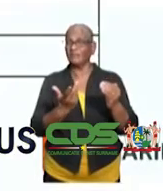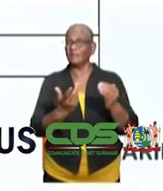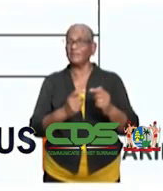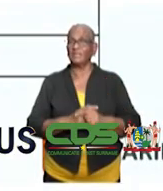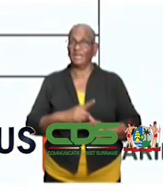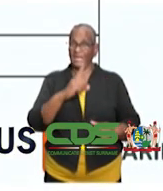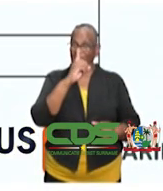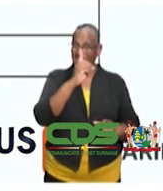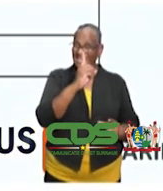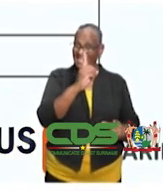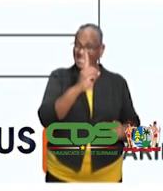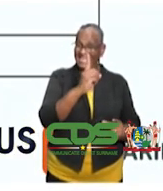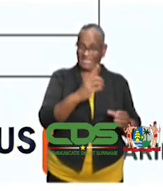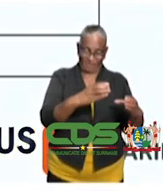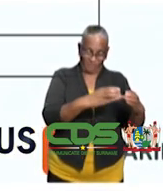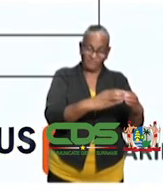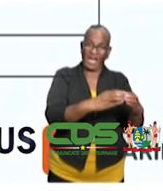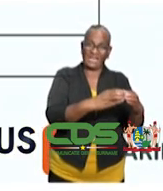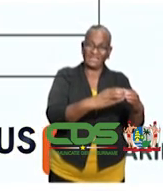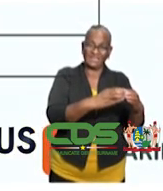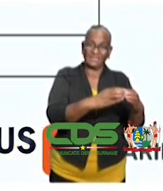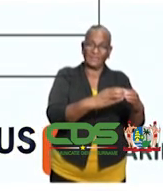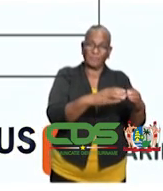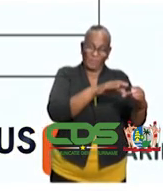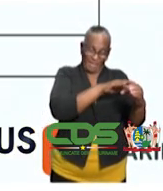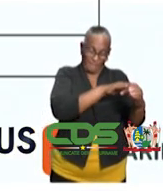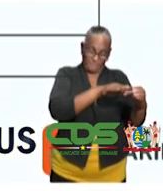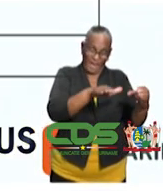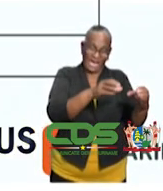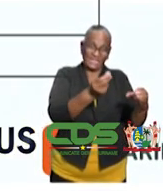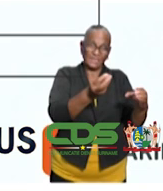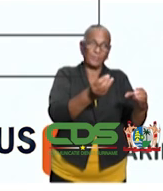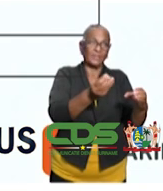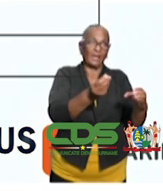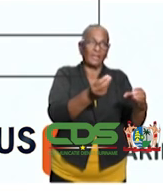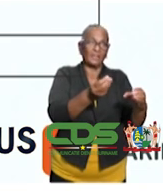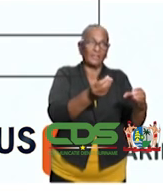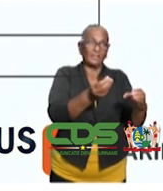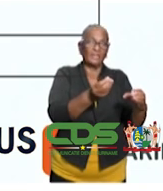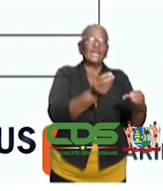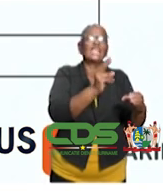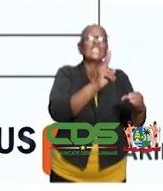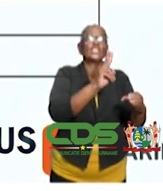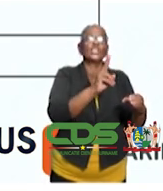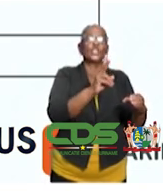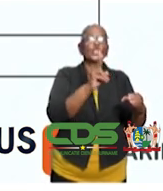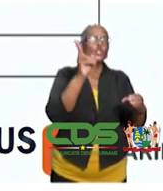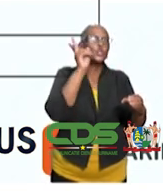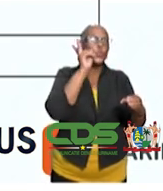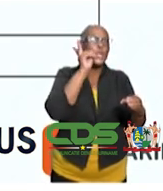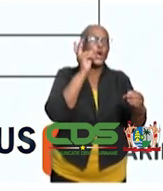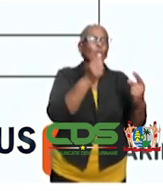1-fase aansluiting zal een basistarief hebben van 216 SRD.